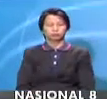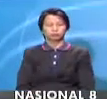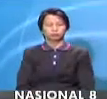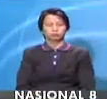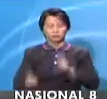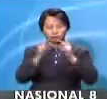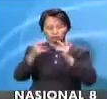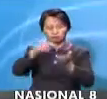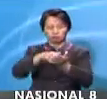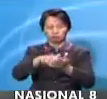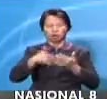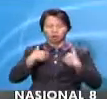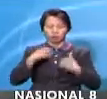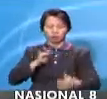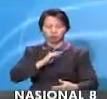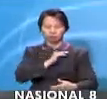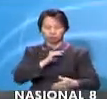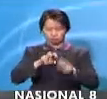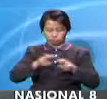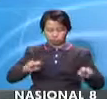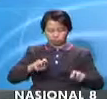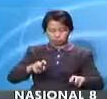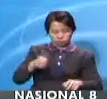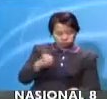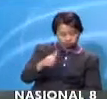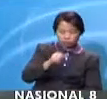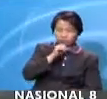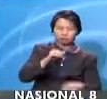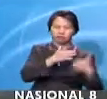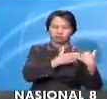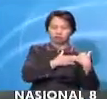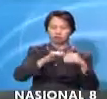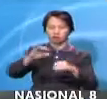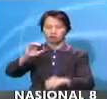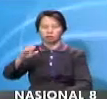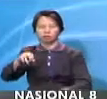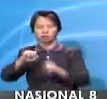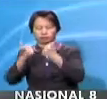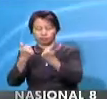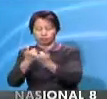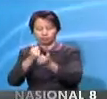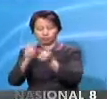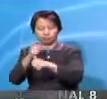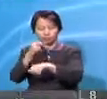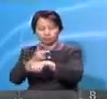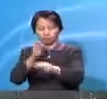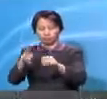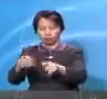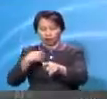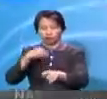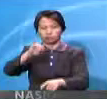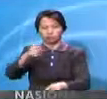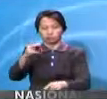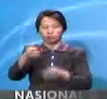tampaknya lagi ke wujudkan majelis tribunali itu nanti tidak akan mencerdaskan peranan persatuan tukang kebangsaan diatur mereka mempunyai kekuatan